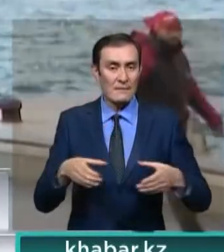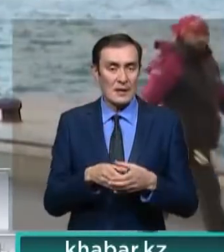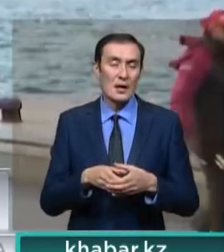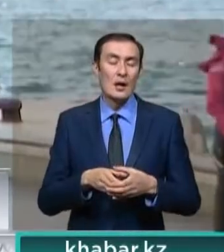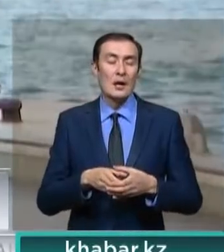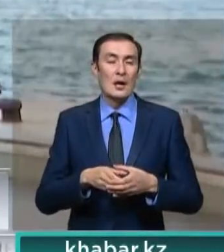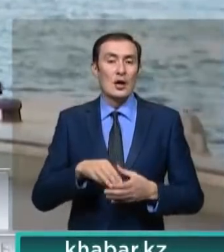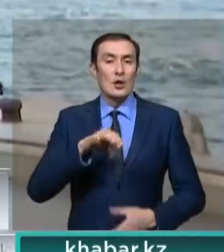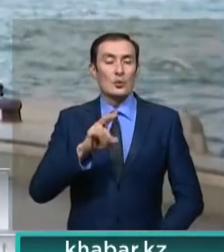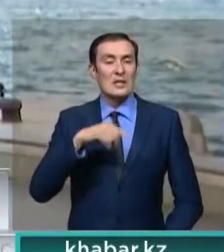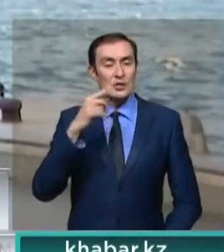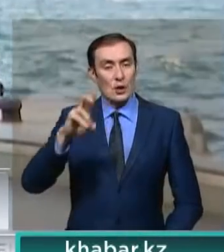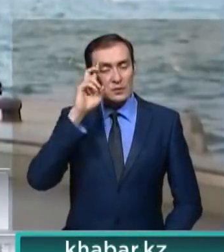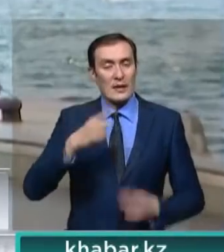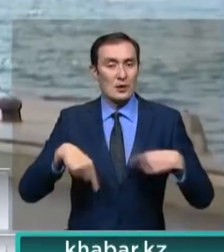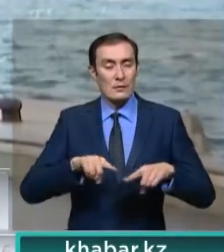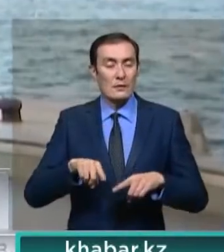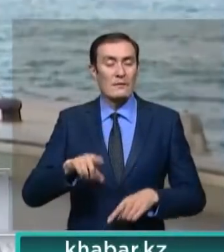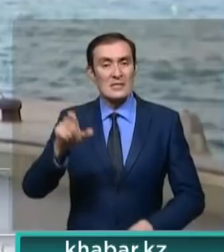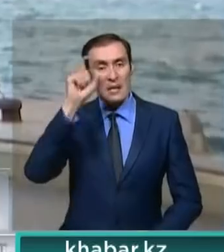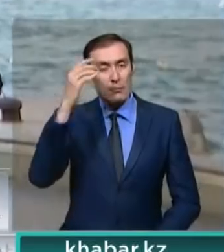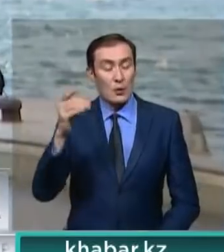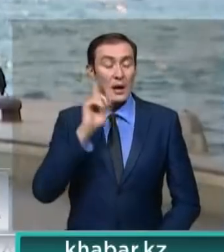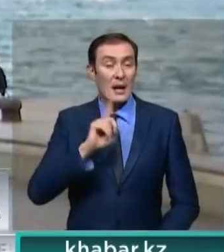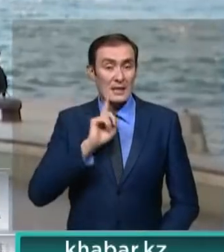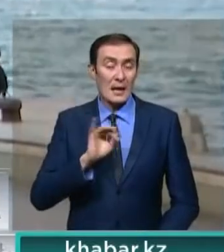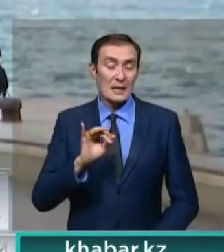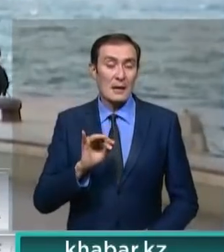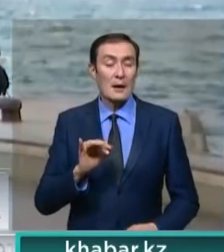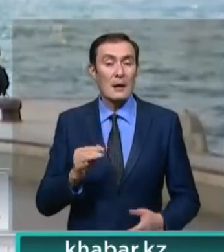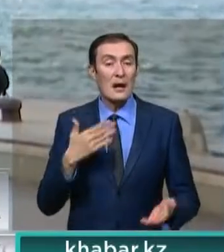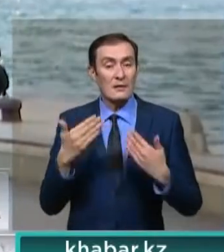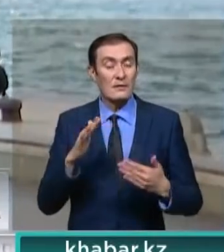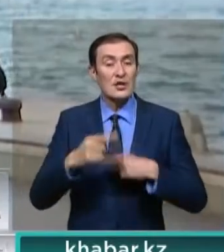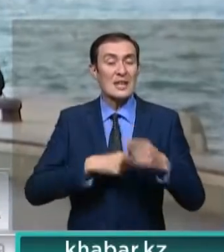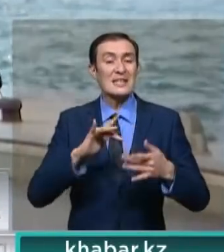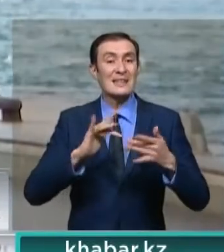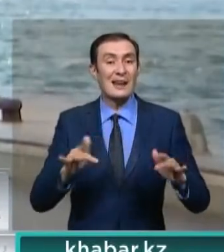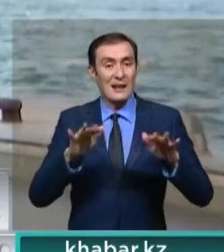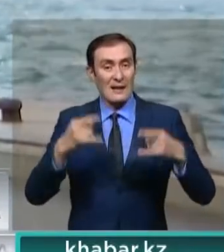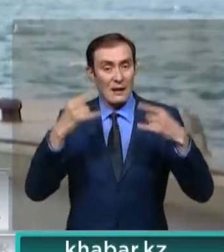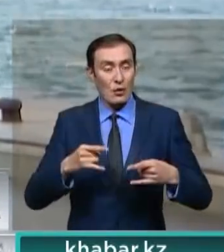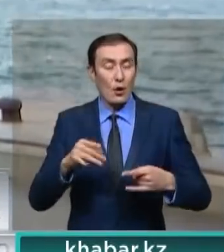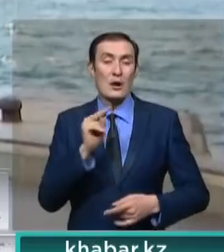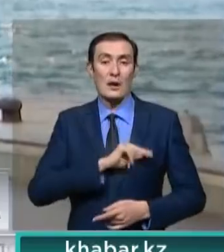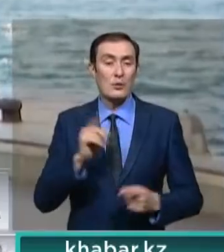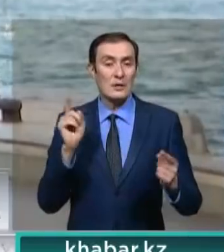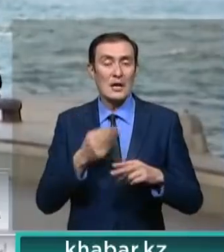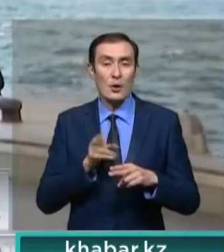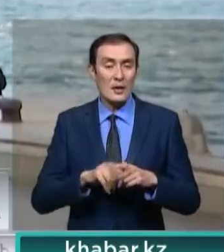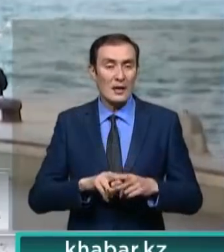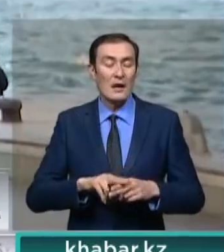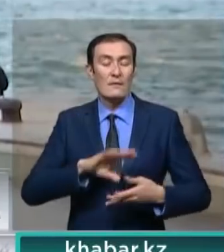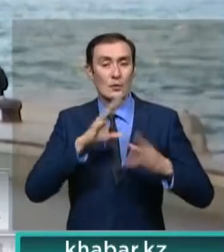сотрудничества тюркоязычных государств организован в Стамбуле. Хотя связь и поддерживалась в онлайн-формате, на взаимной работе это не могло